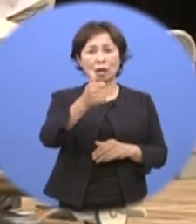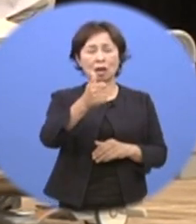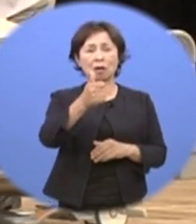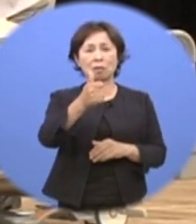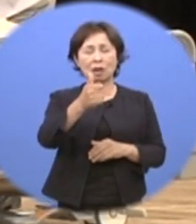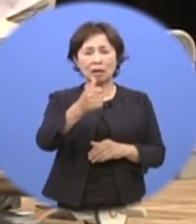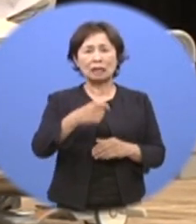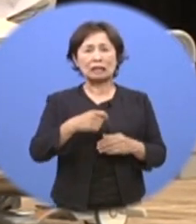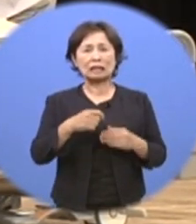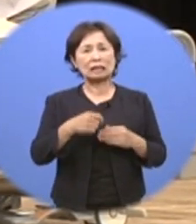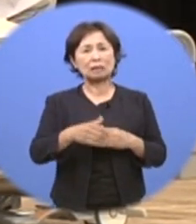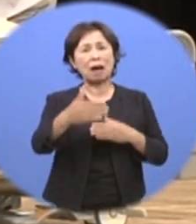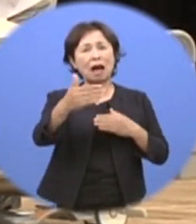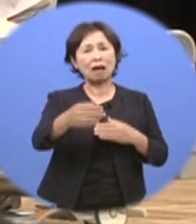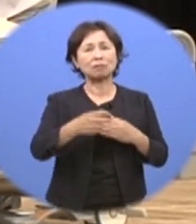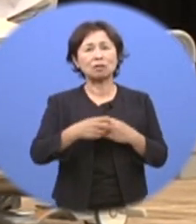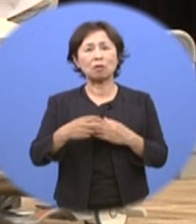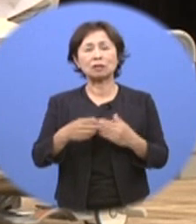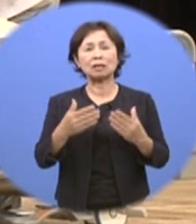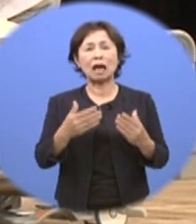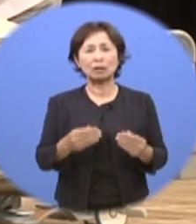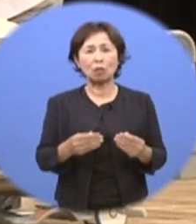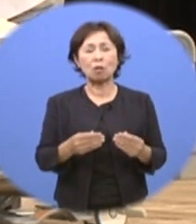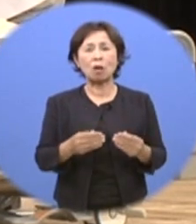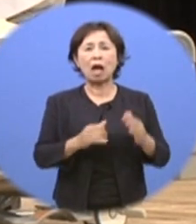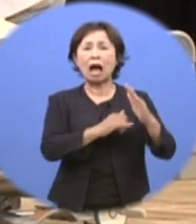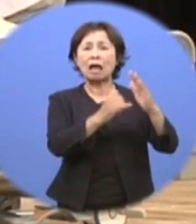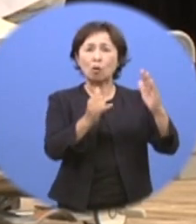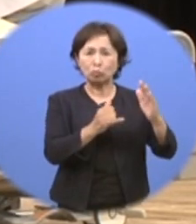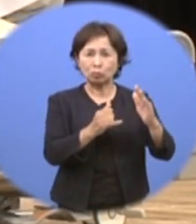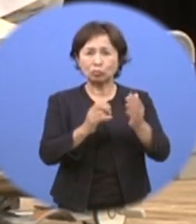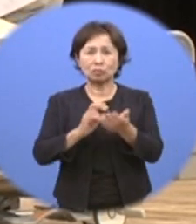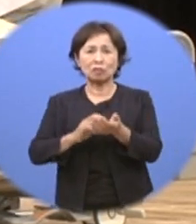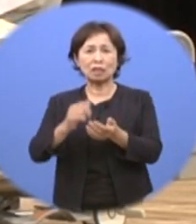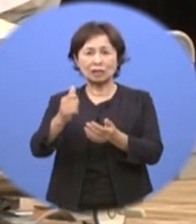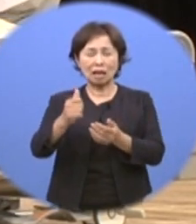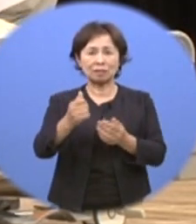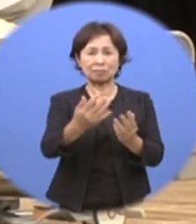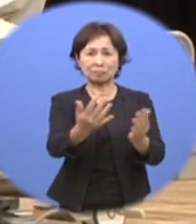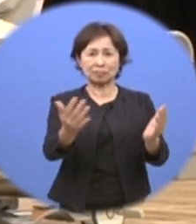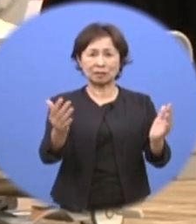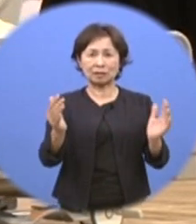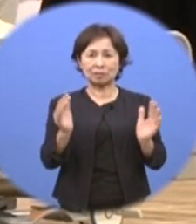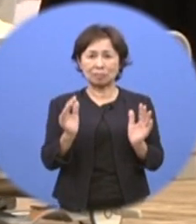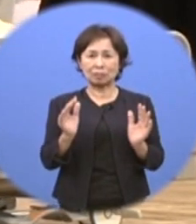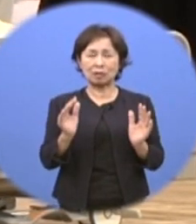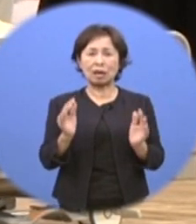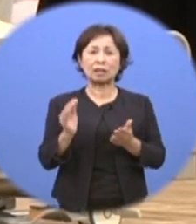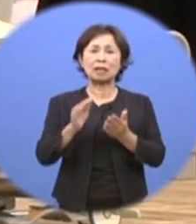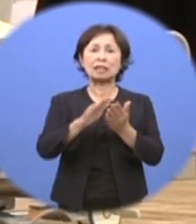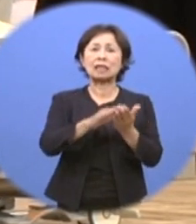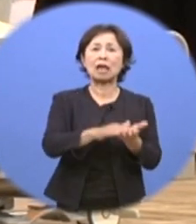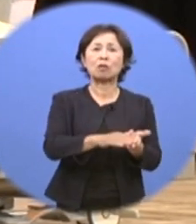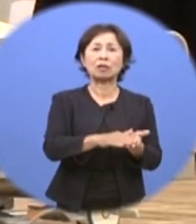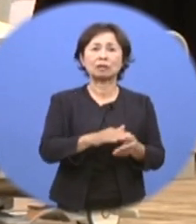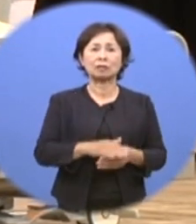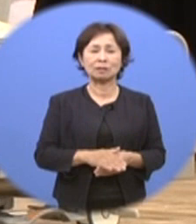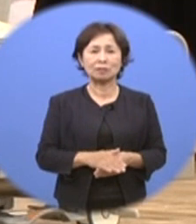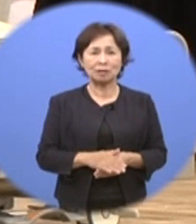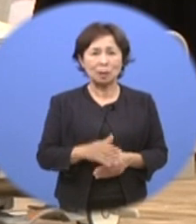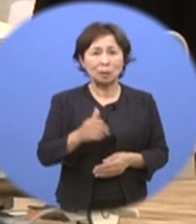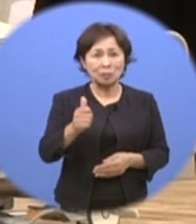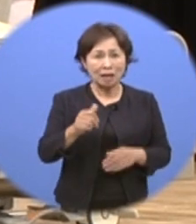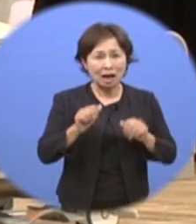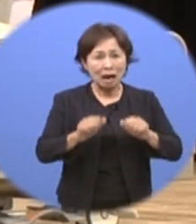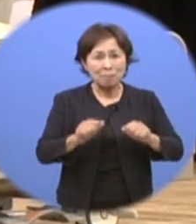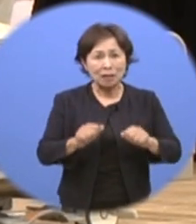療養した後、家族や地元の開業医に看取られて最後を迎えます。 お父さん、よく頑張り